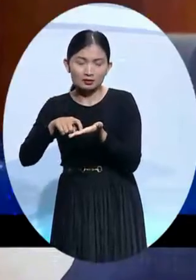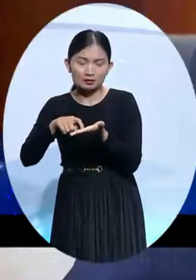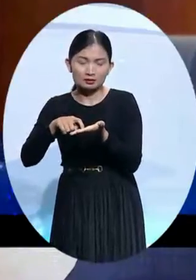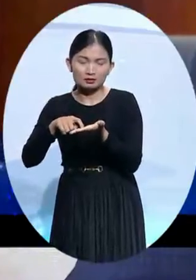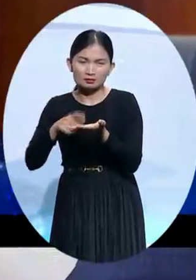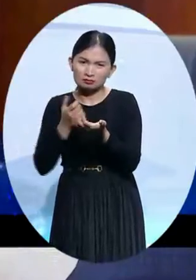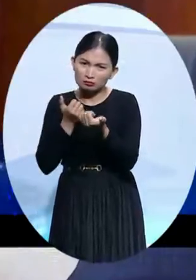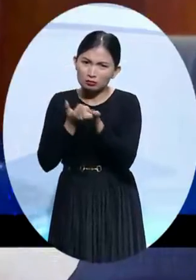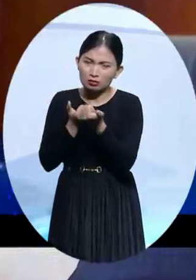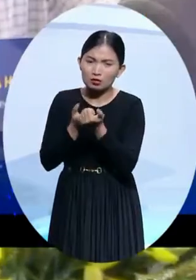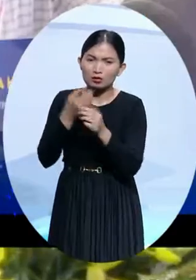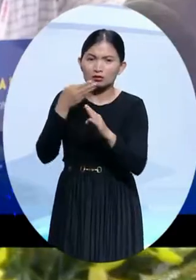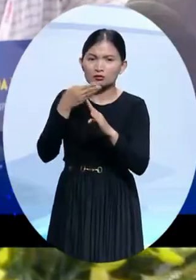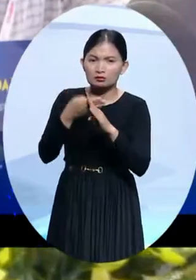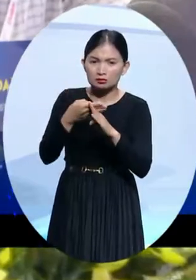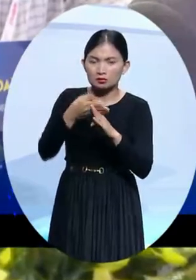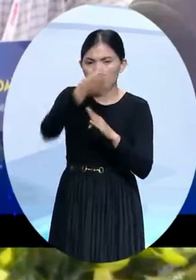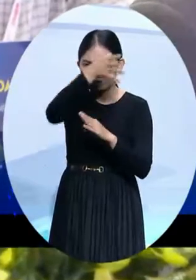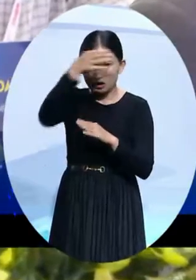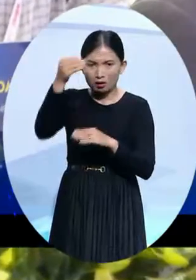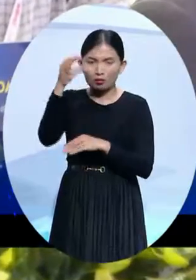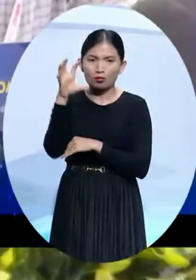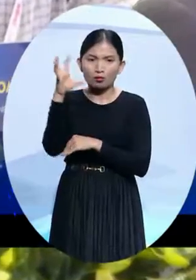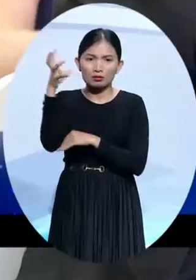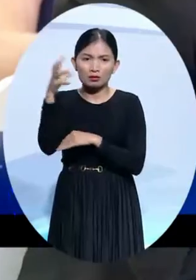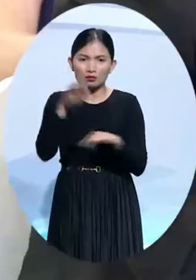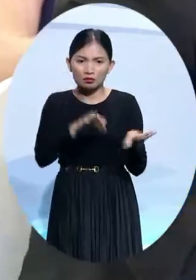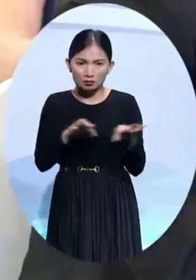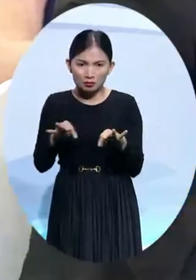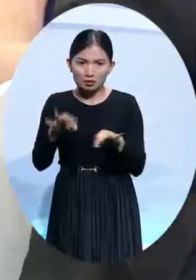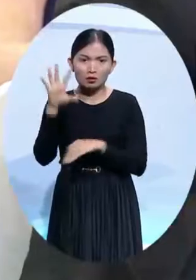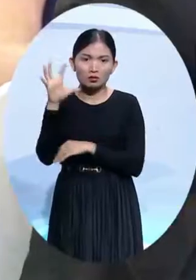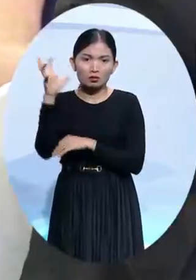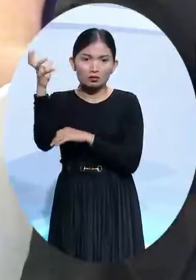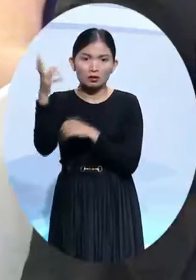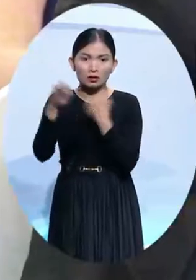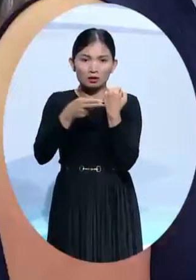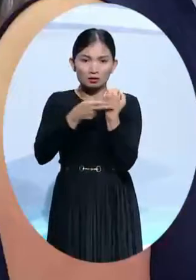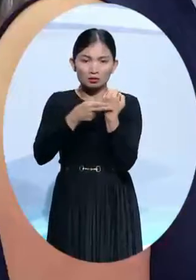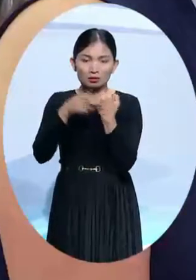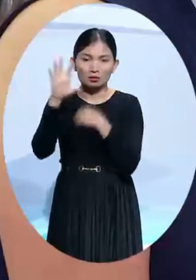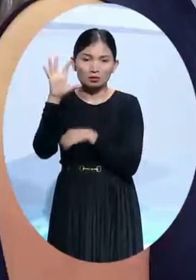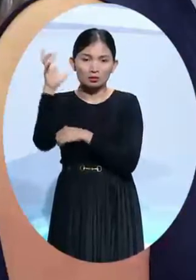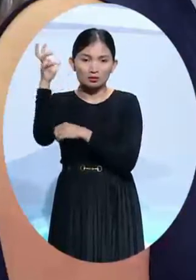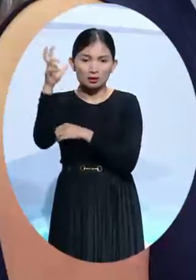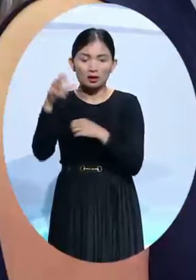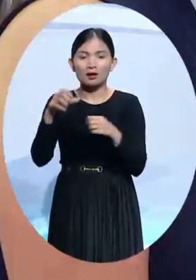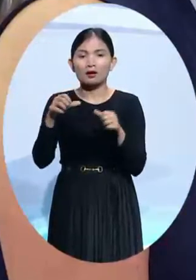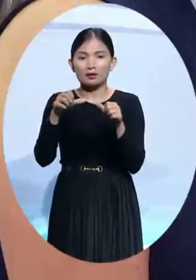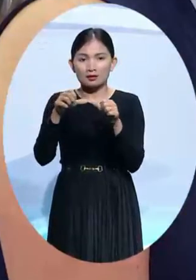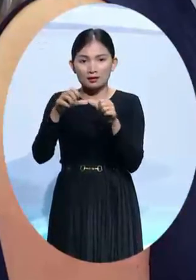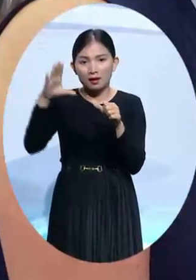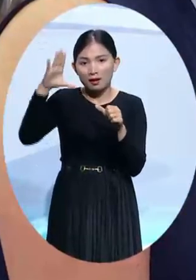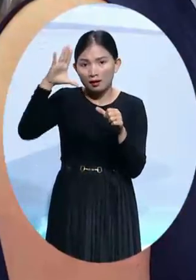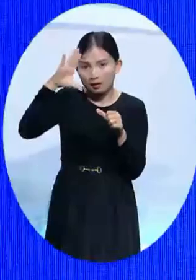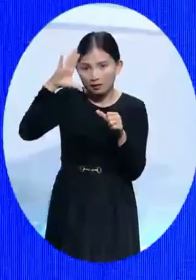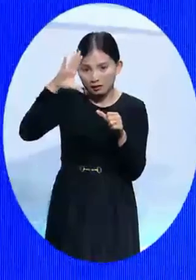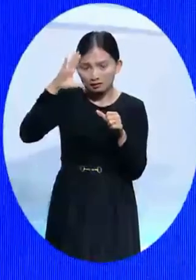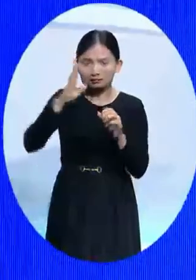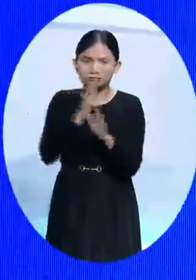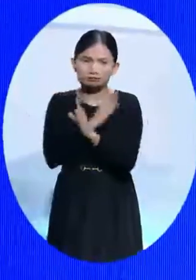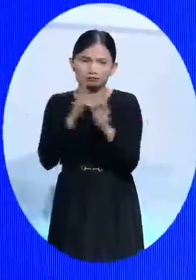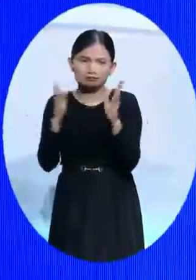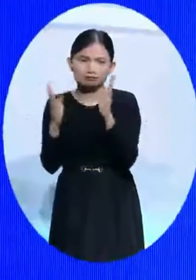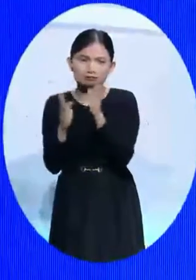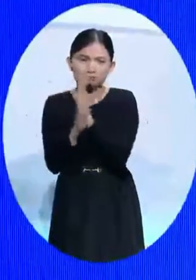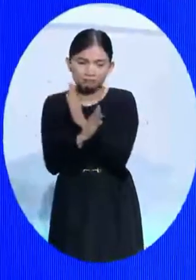nhằm hỗ trợ Đại học Quốc gia Thành phố Hồ Chí Minh, Đại học Quốc gia Hà Nội và Đại học Đà Nẵng trở thành các cơ sở giáo dục đại học hiện đại của Việt Nam. Dự án